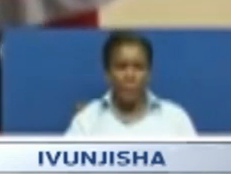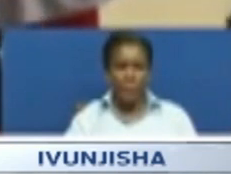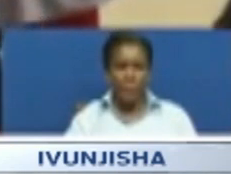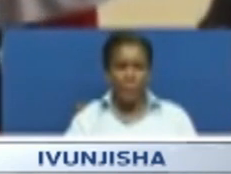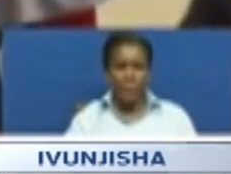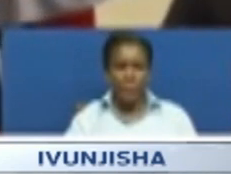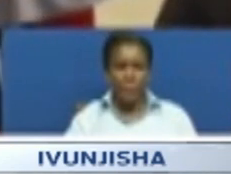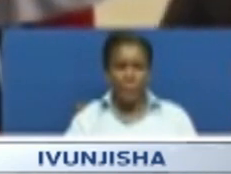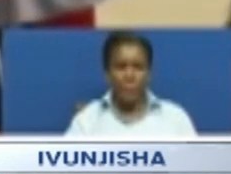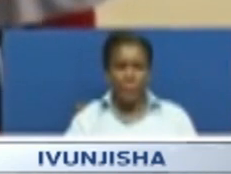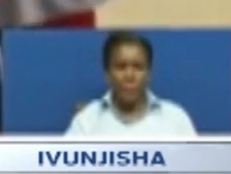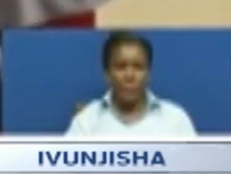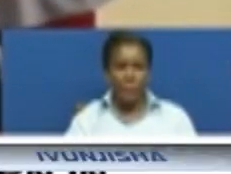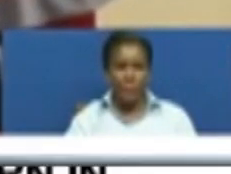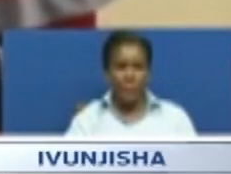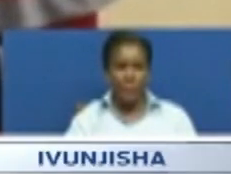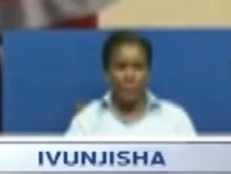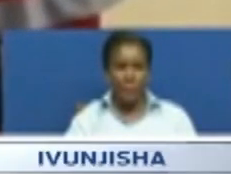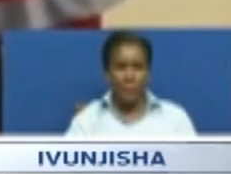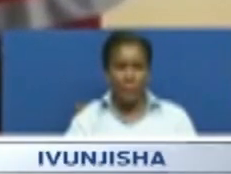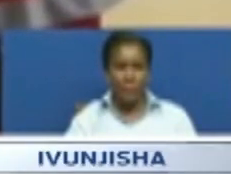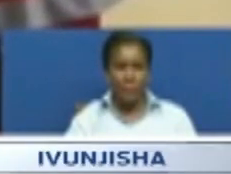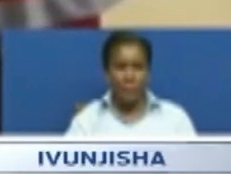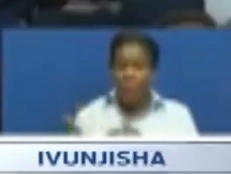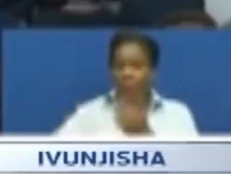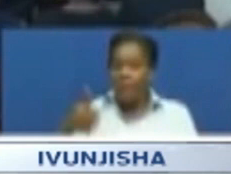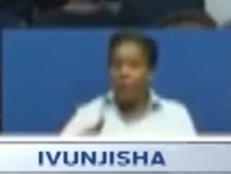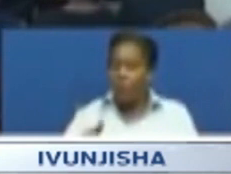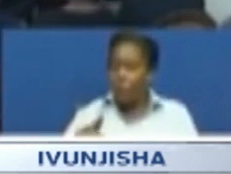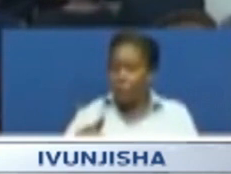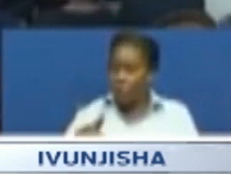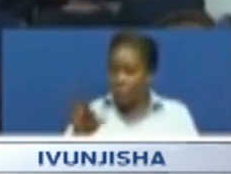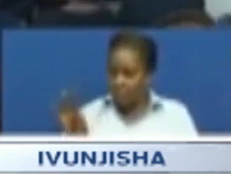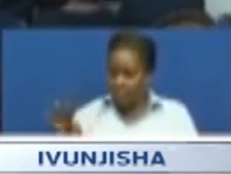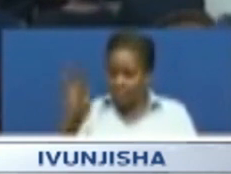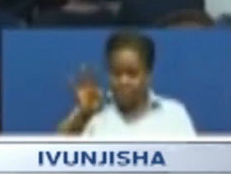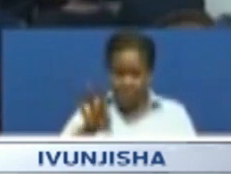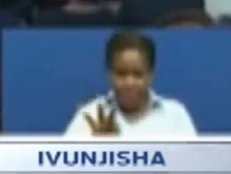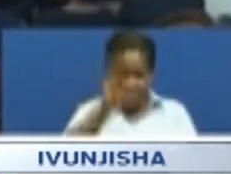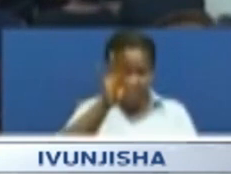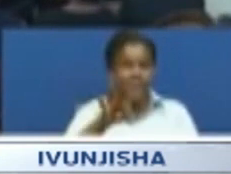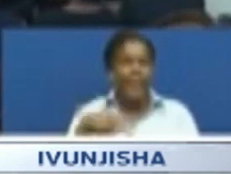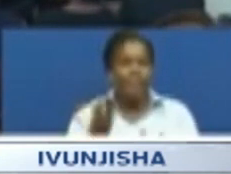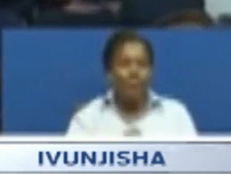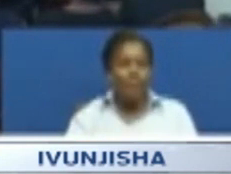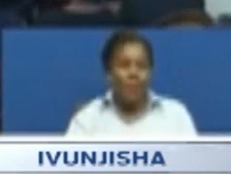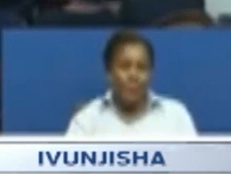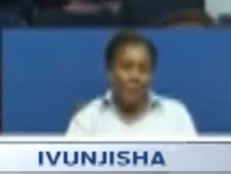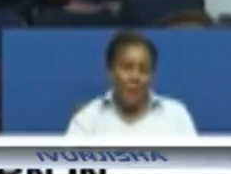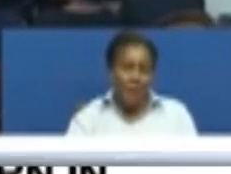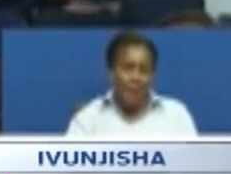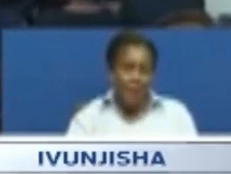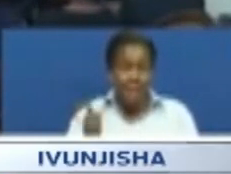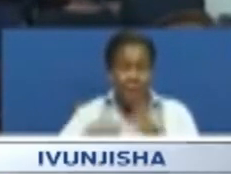Madame Samia Suluhu Hassan, ubaye perezida wa mbere w'umugore kuyobora Tanzania, yiyemeje ko azaharanira ubutabera bwa buri muntu wese